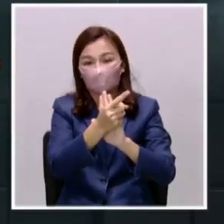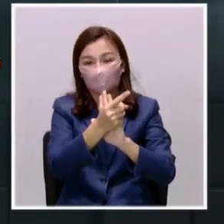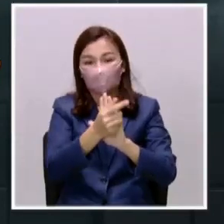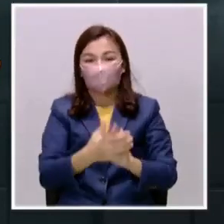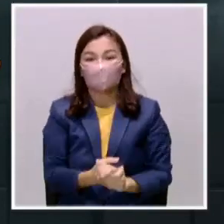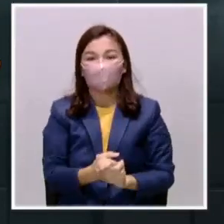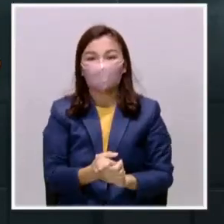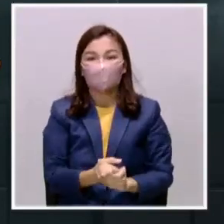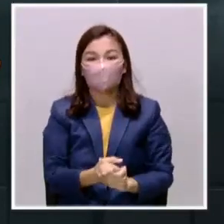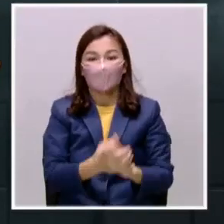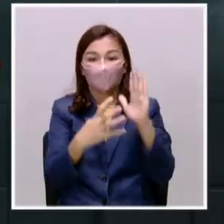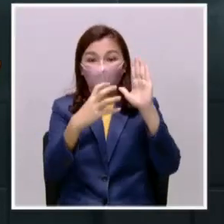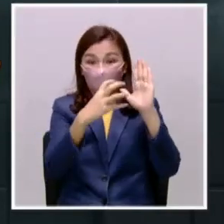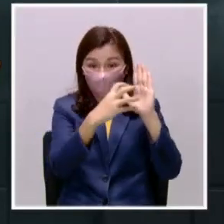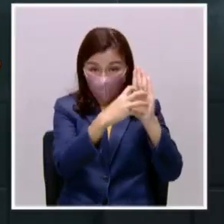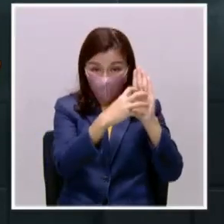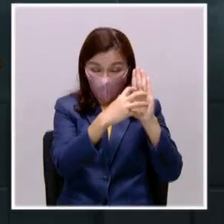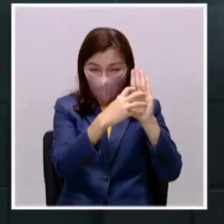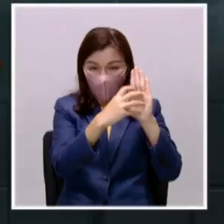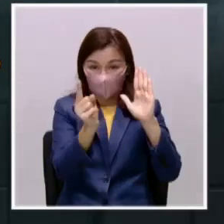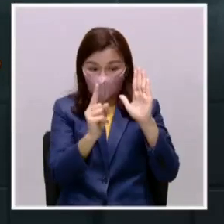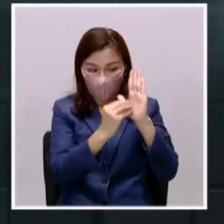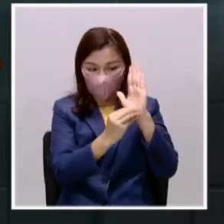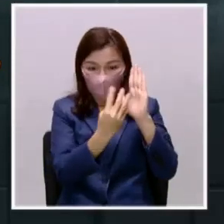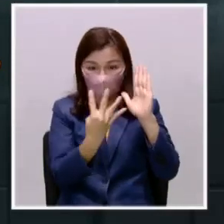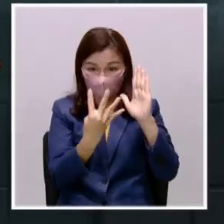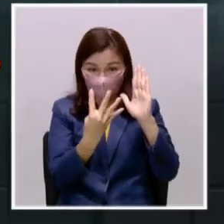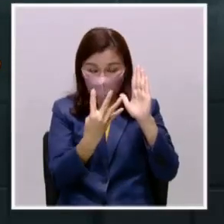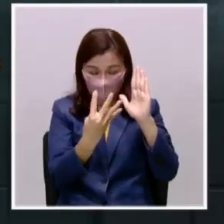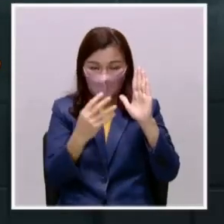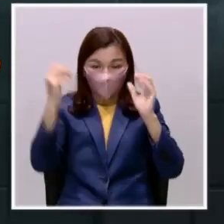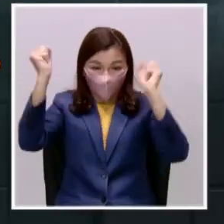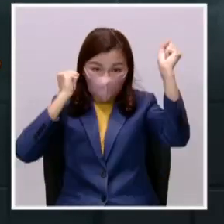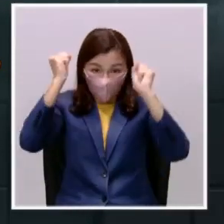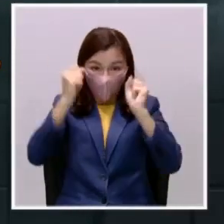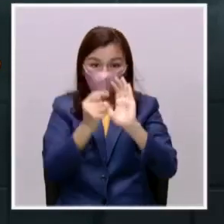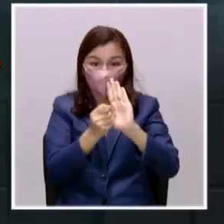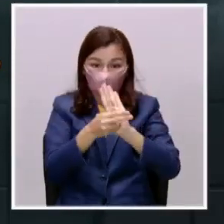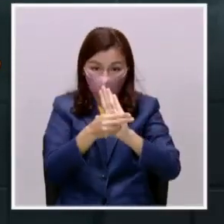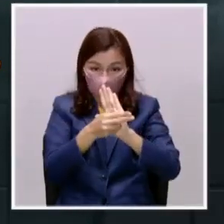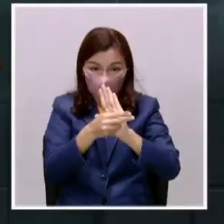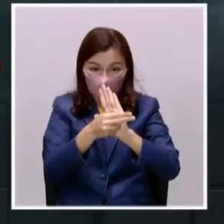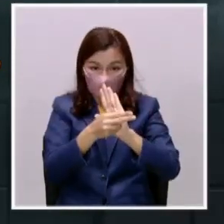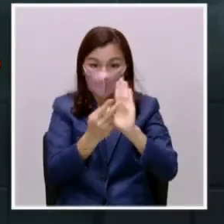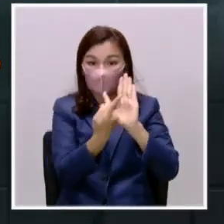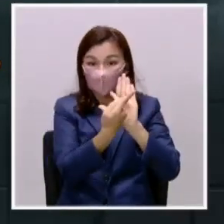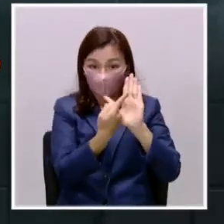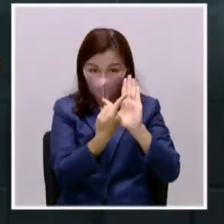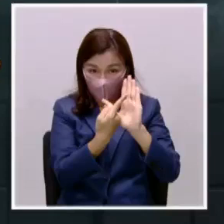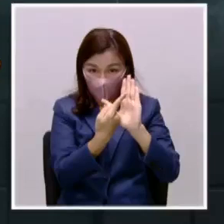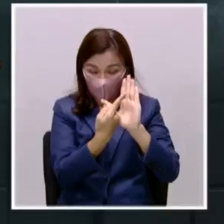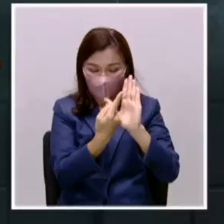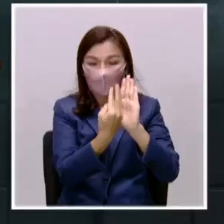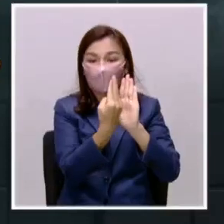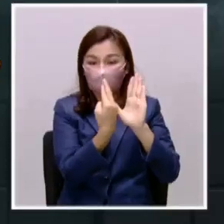มาในคืนที่ภาคกลางค่ะได้รับผลกระทบ 4จังหวัดคือที่นครสวรรค์อุทัยธานีกาญจนบุรีและ